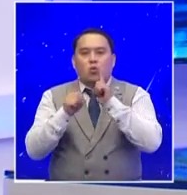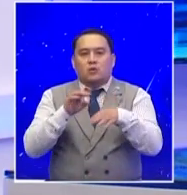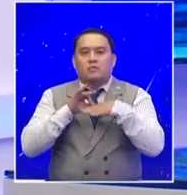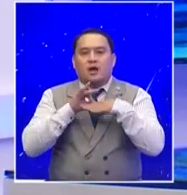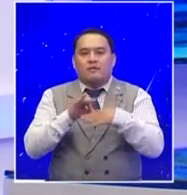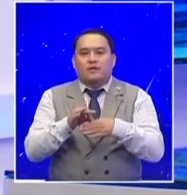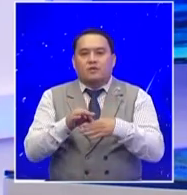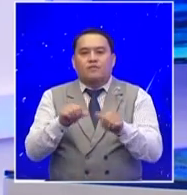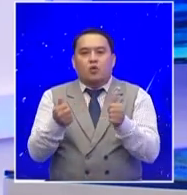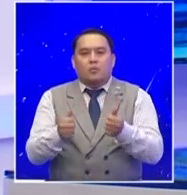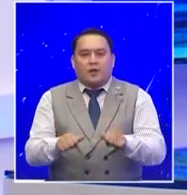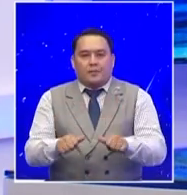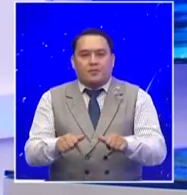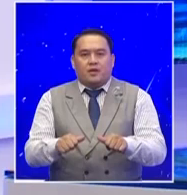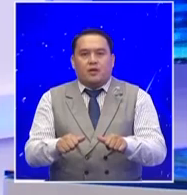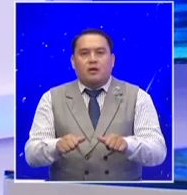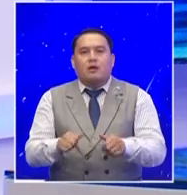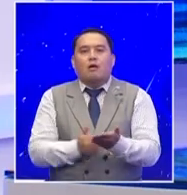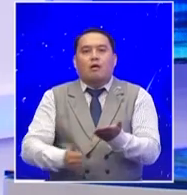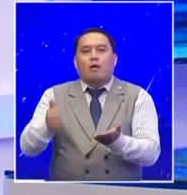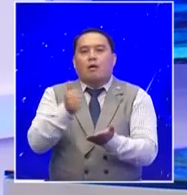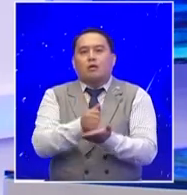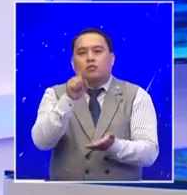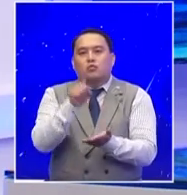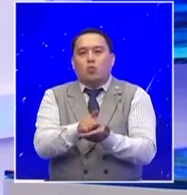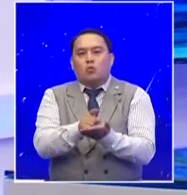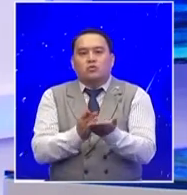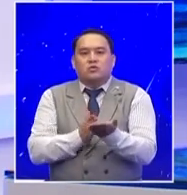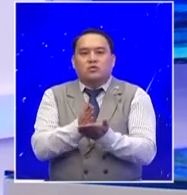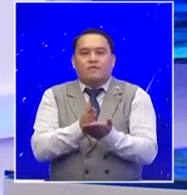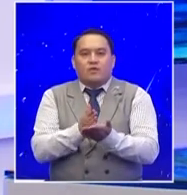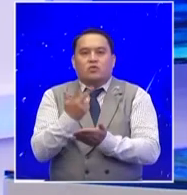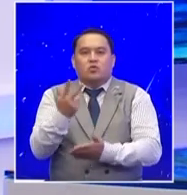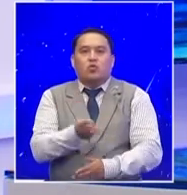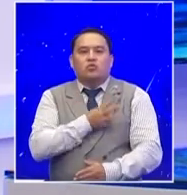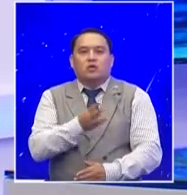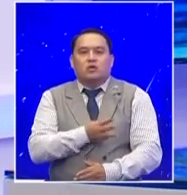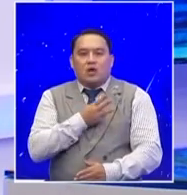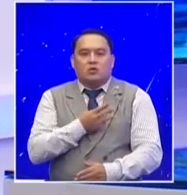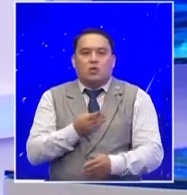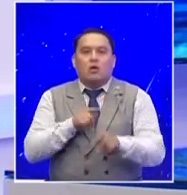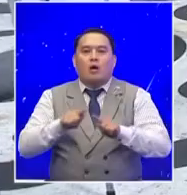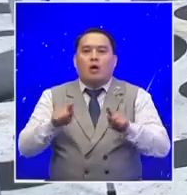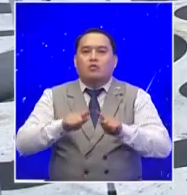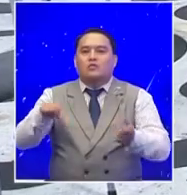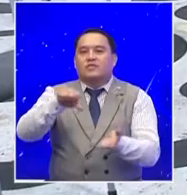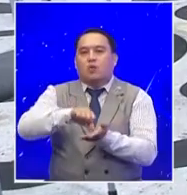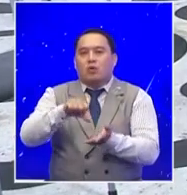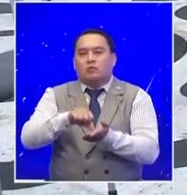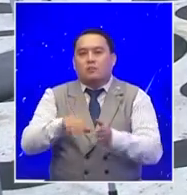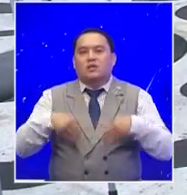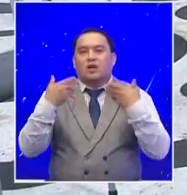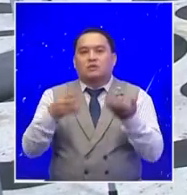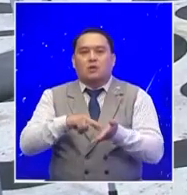проводилось в закрытом формате. Свои кандидатуры на должности выдвинули сразу трое желающих. После агитационных выступлений с